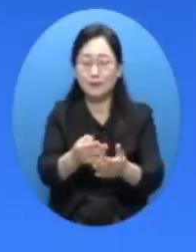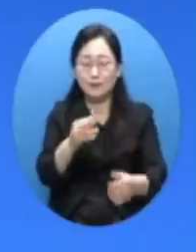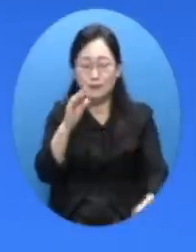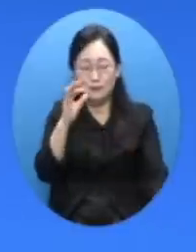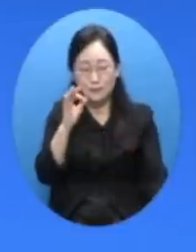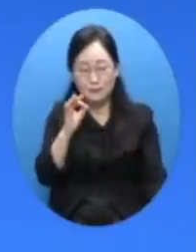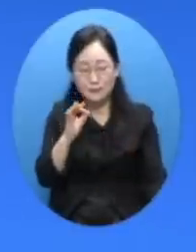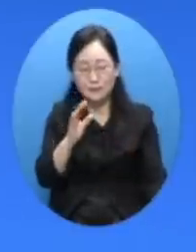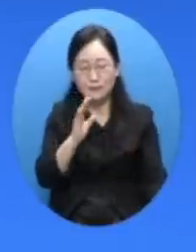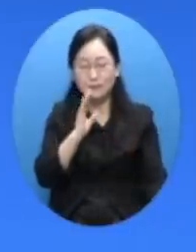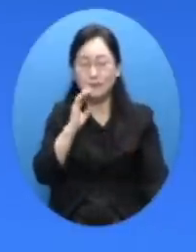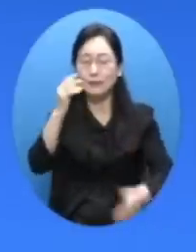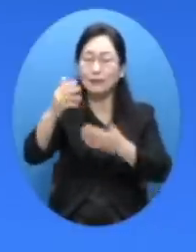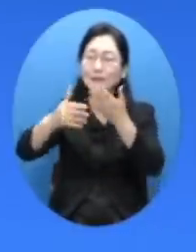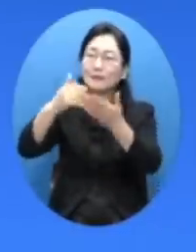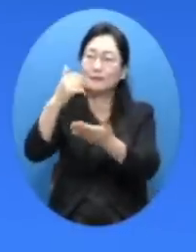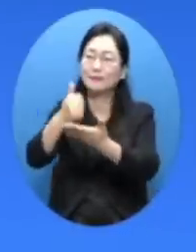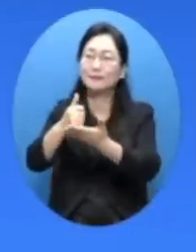하나님,